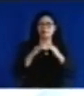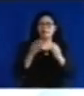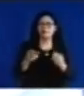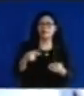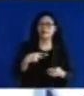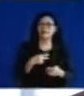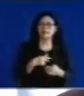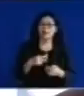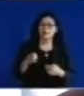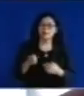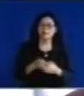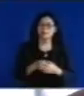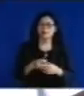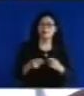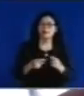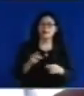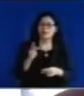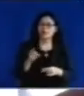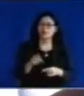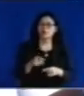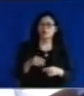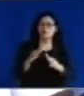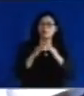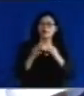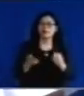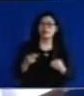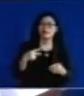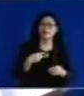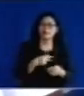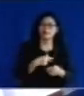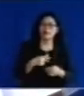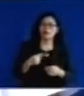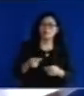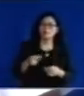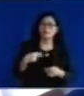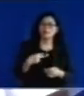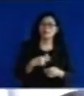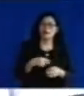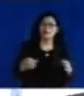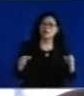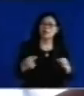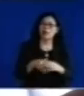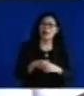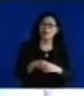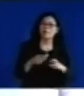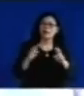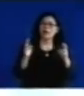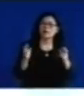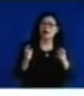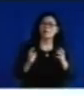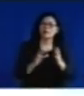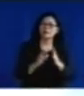kita action melakukan kegiatan itu? Bagaimana output kita dalam rangka